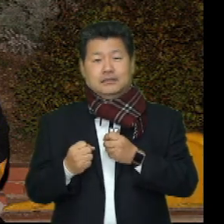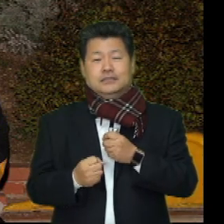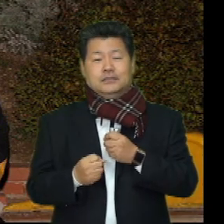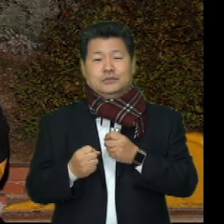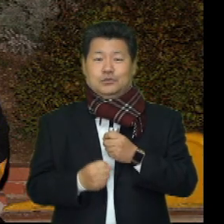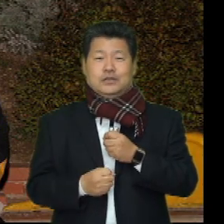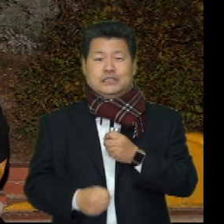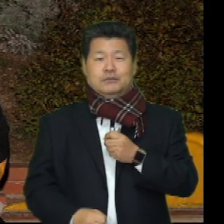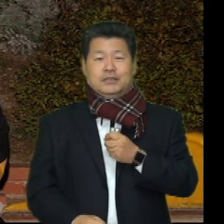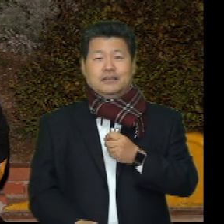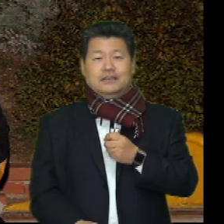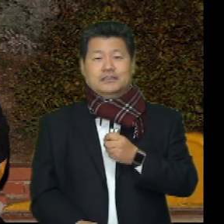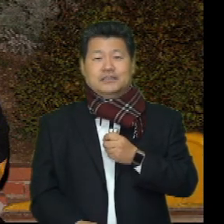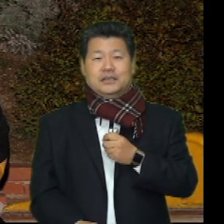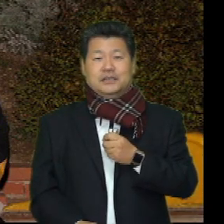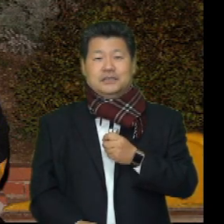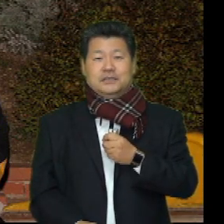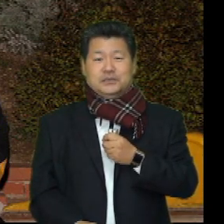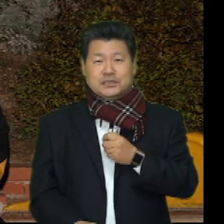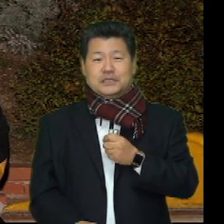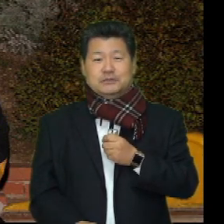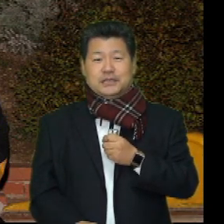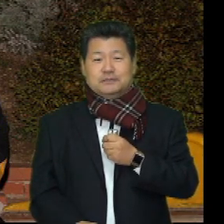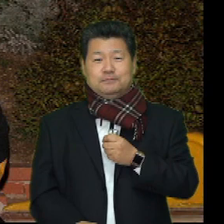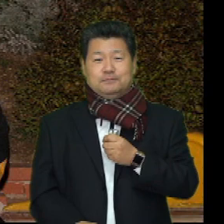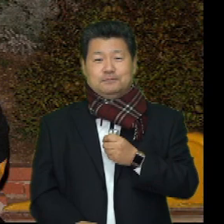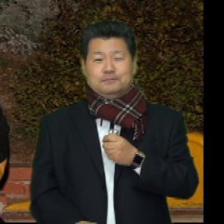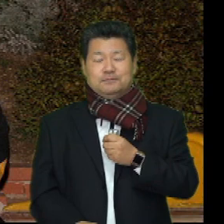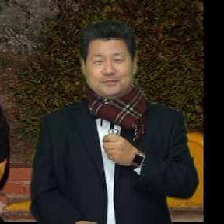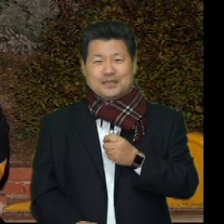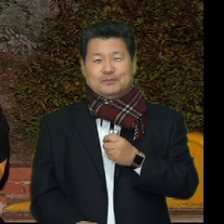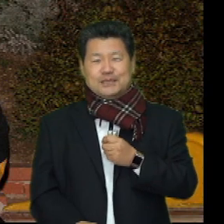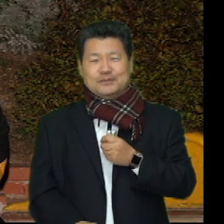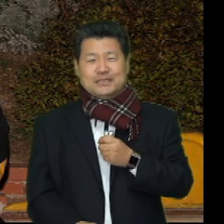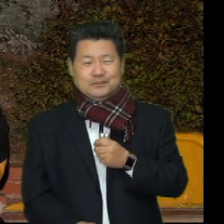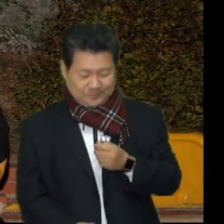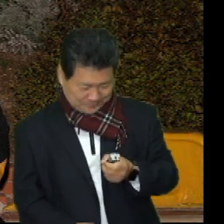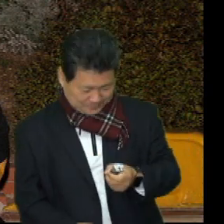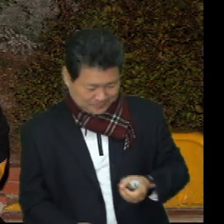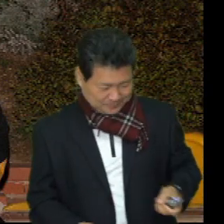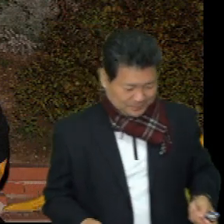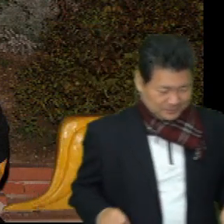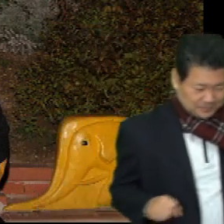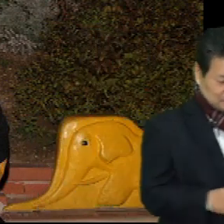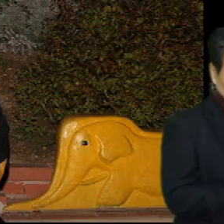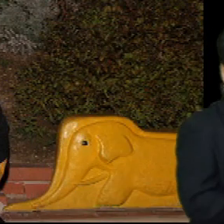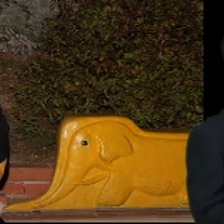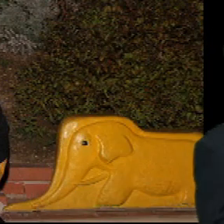이걸 오늘 아침에 제가 느낀 겁니다. 감사합니다.